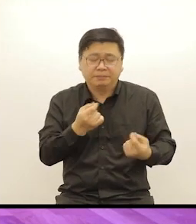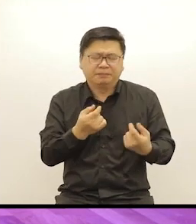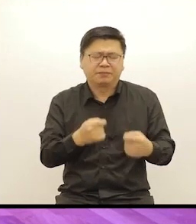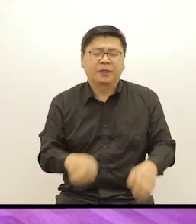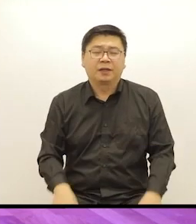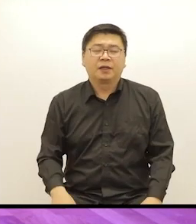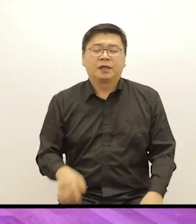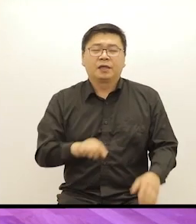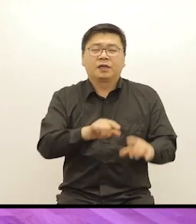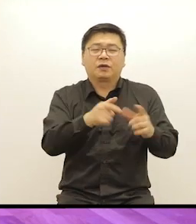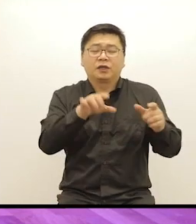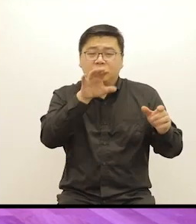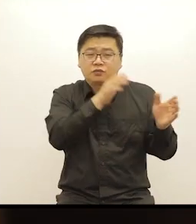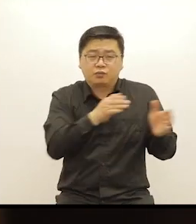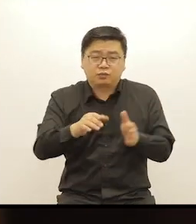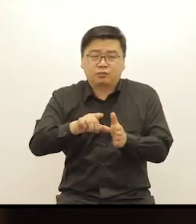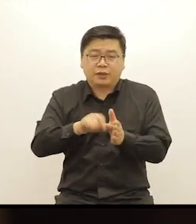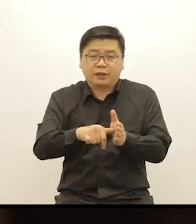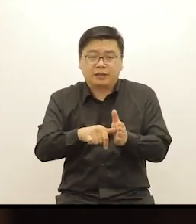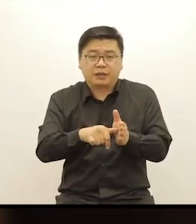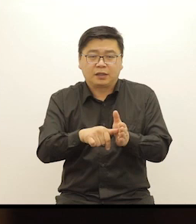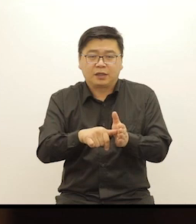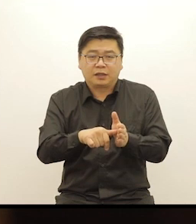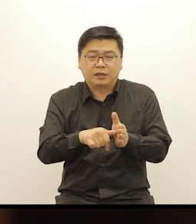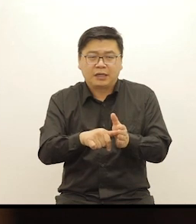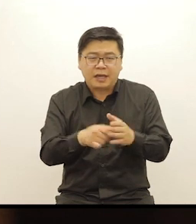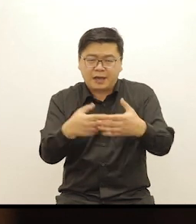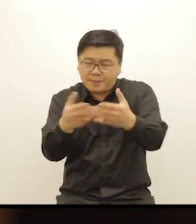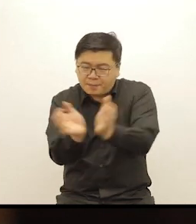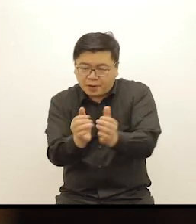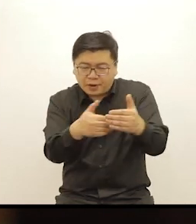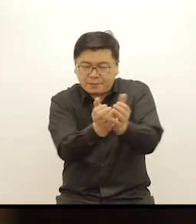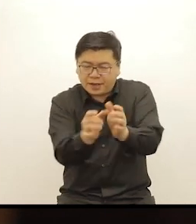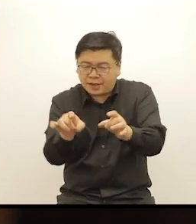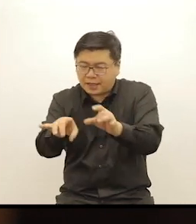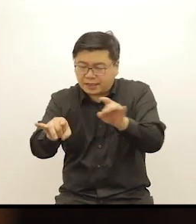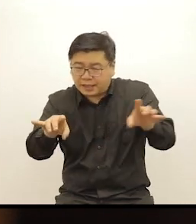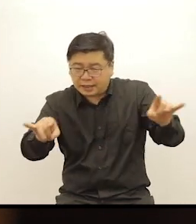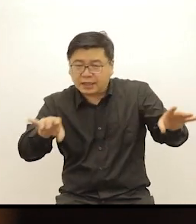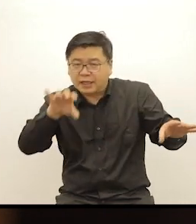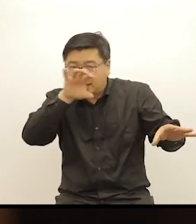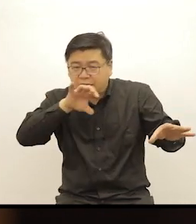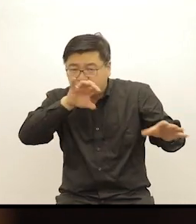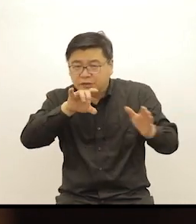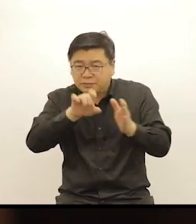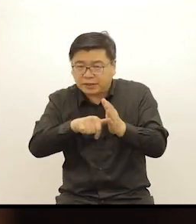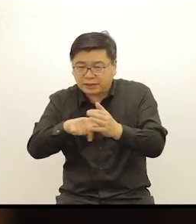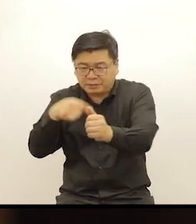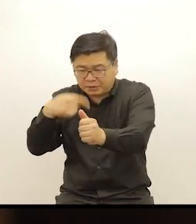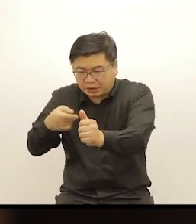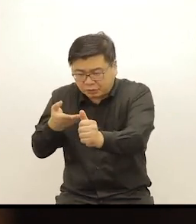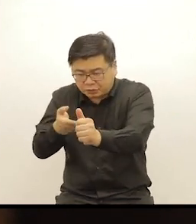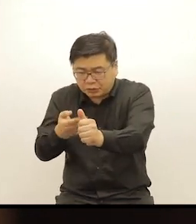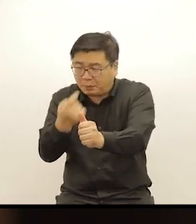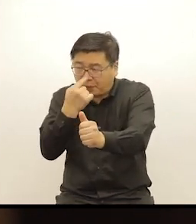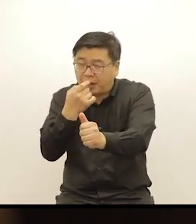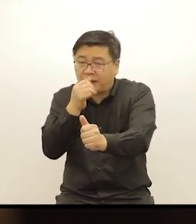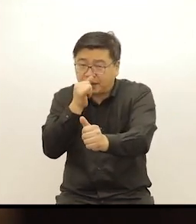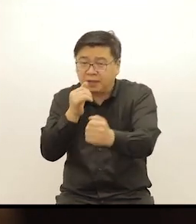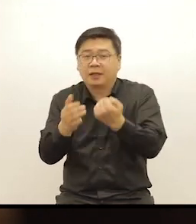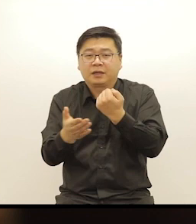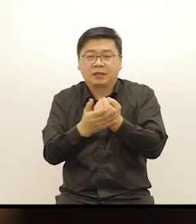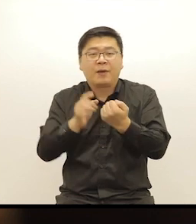것들은 저희 오케스트라에서 또 파트 연습을 통해서 또 얼른 이렇게 또 지도를 하니까